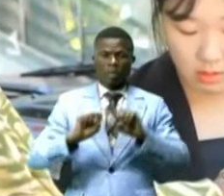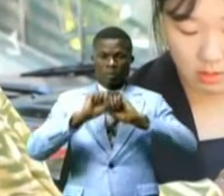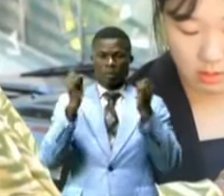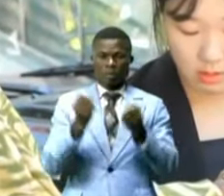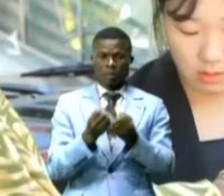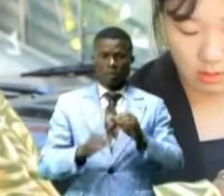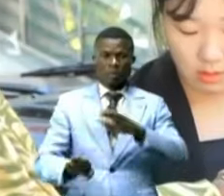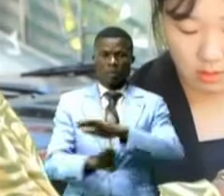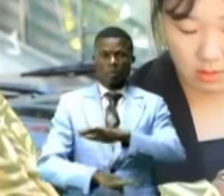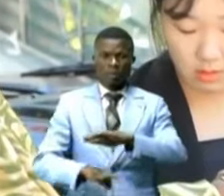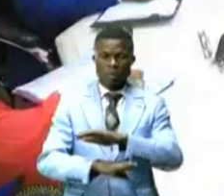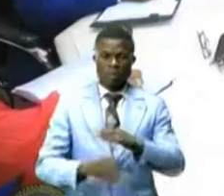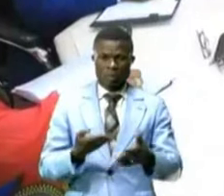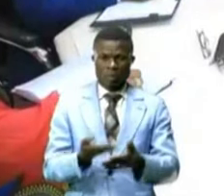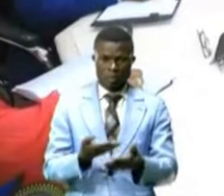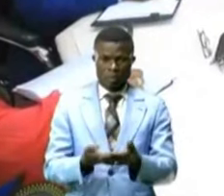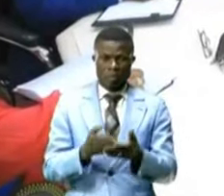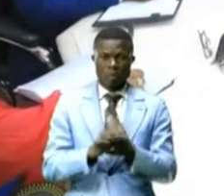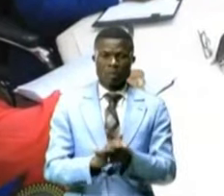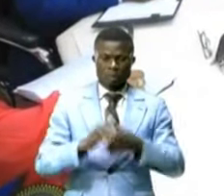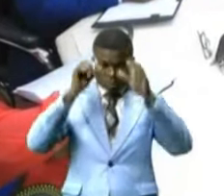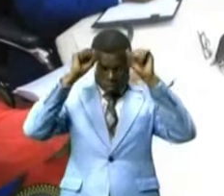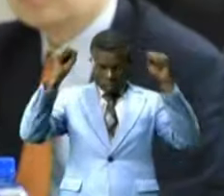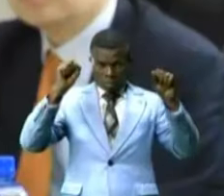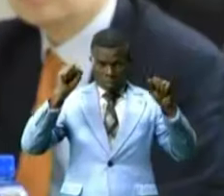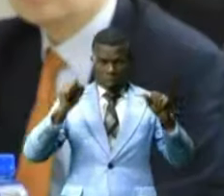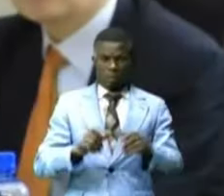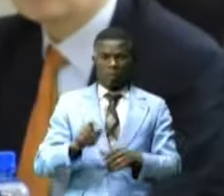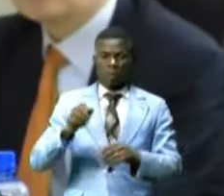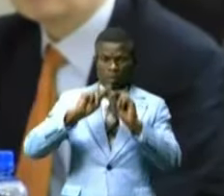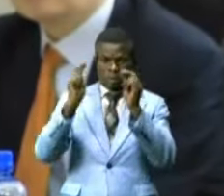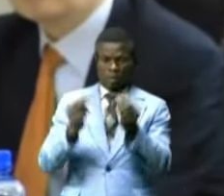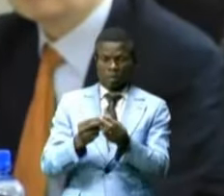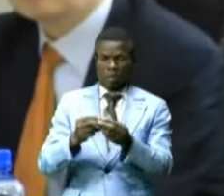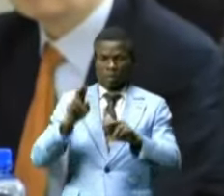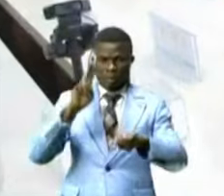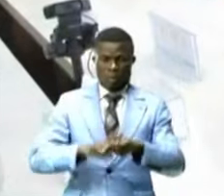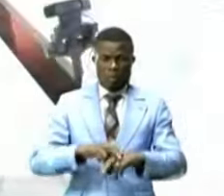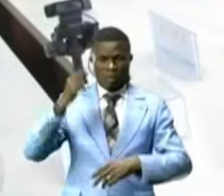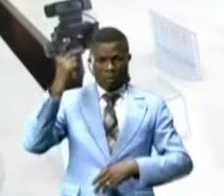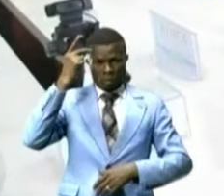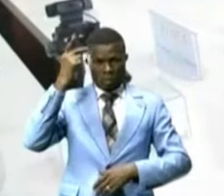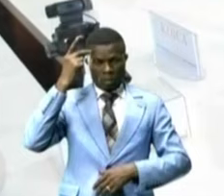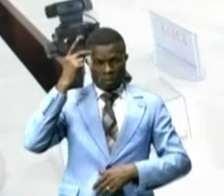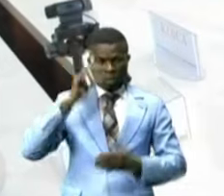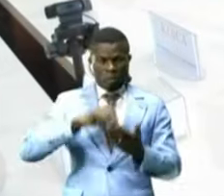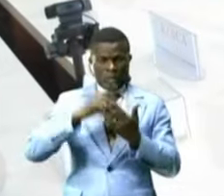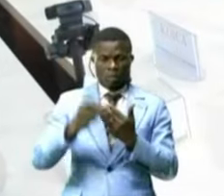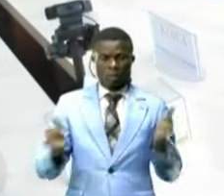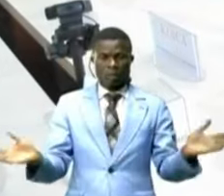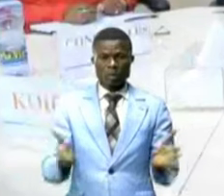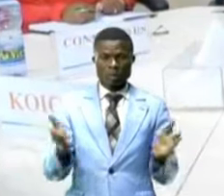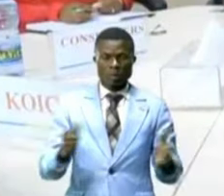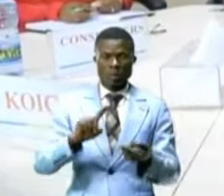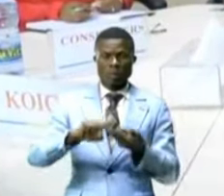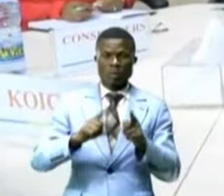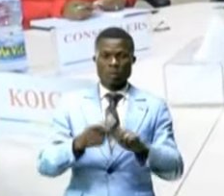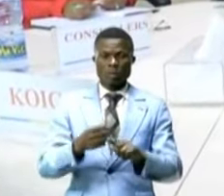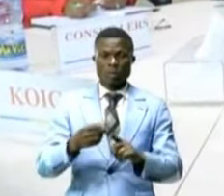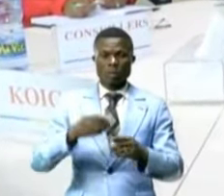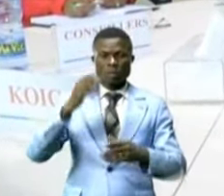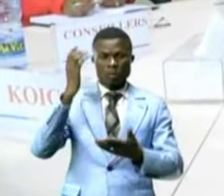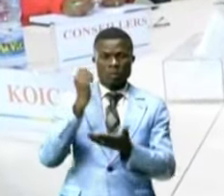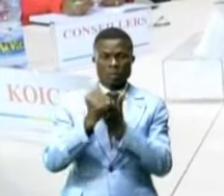les services sociaux de base. Le président de la COICA séjourne à Kinshasa dans le cadre du renforcement de relations